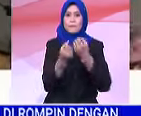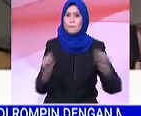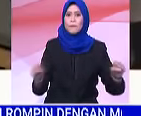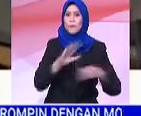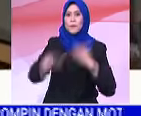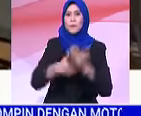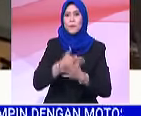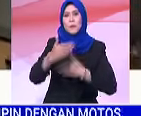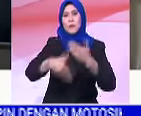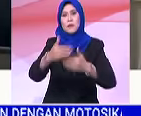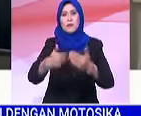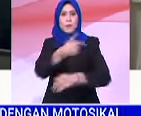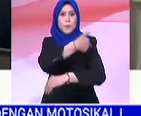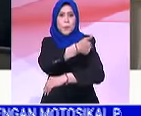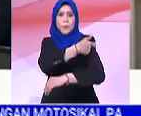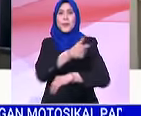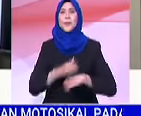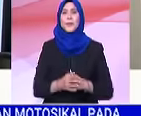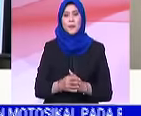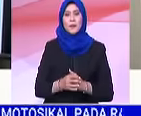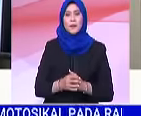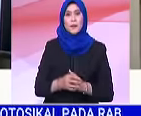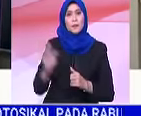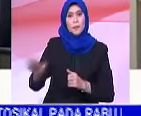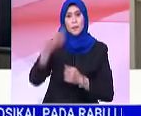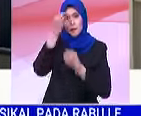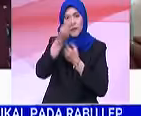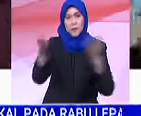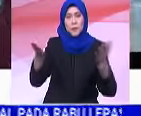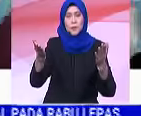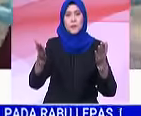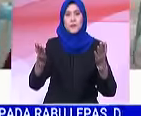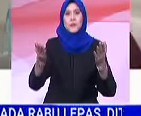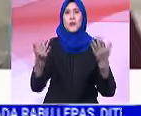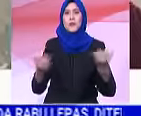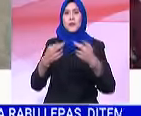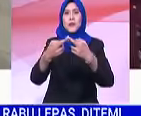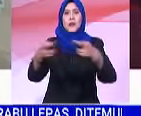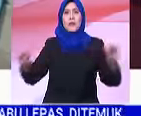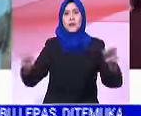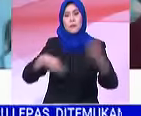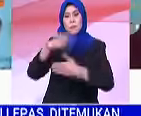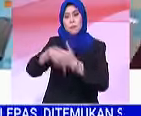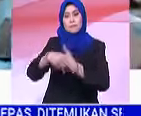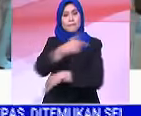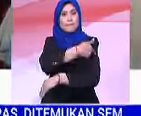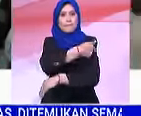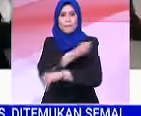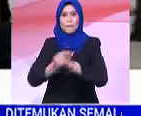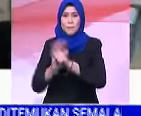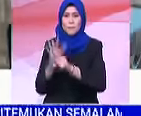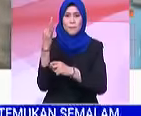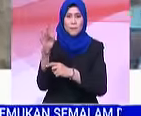kesiapsiagaan proses pemberian vaksin. Beliau berkata demikian ketika menyaksikan upacara perasmian program imunisasi